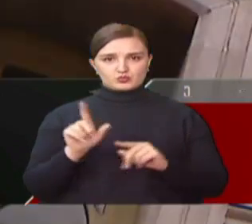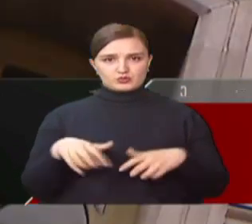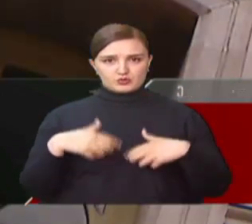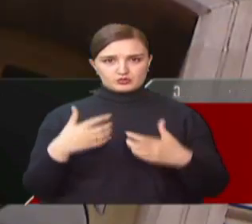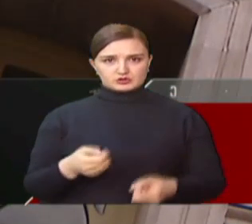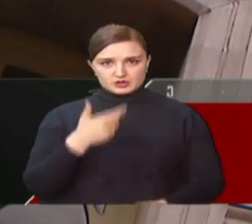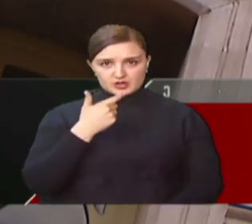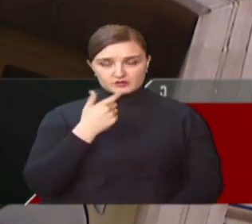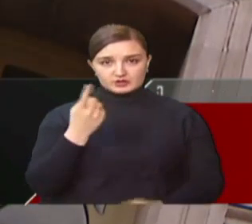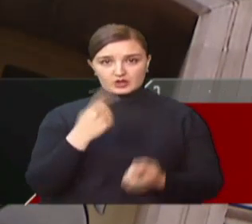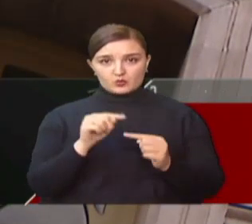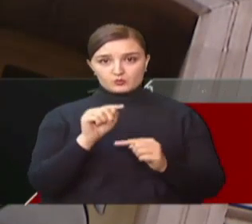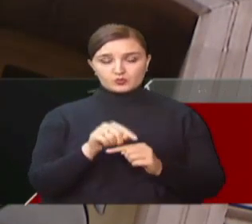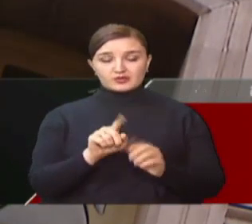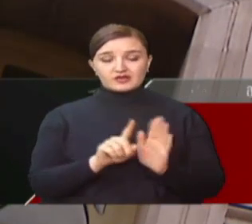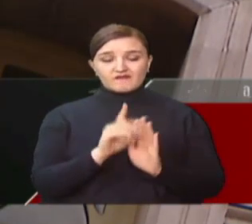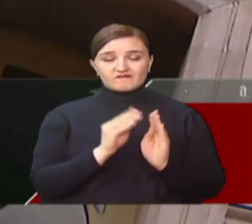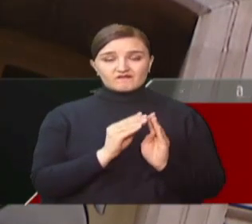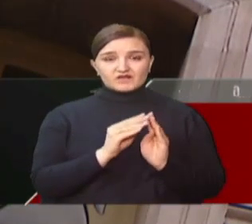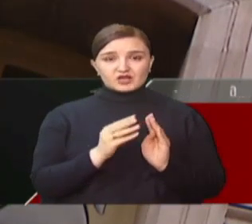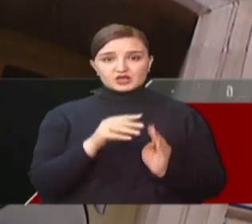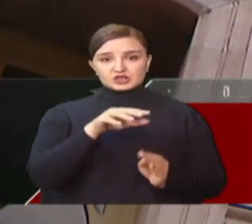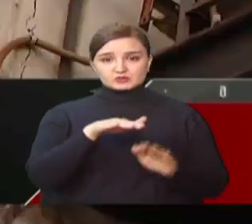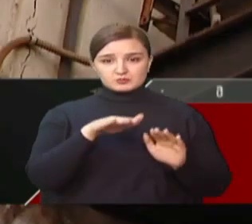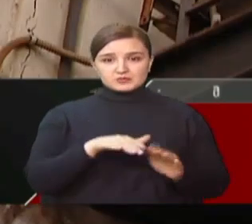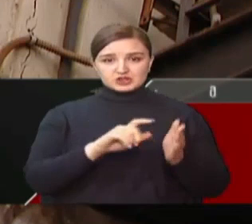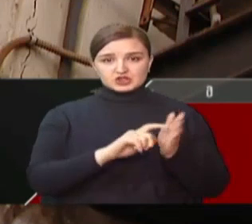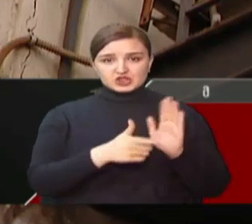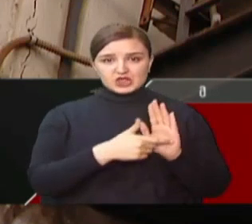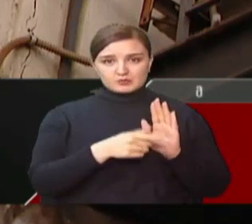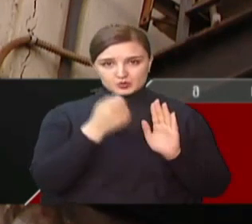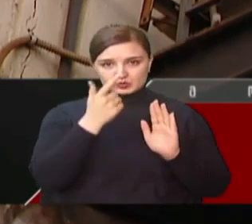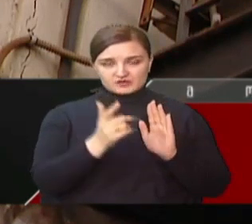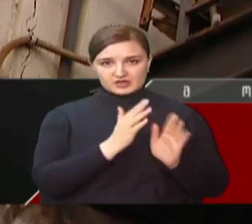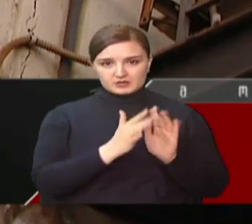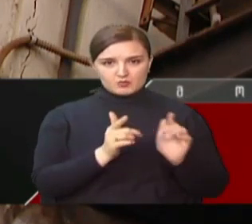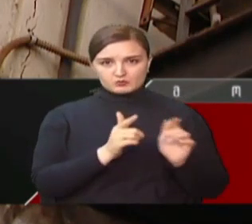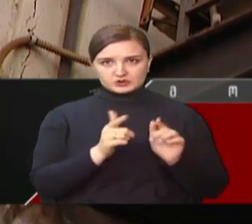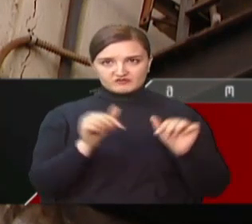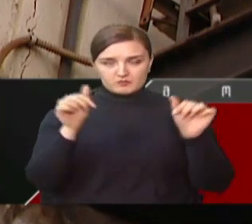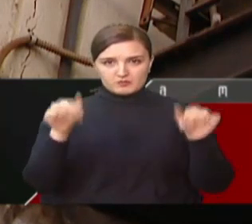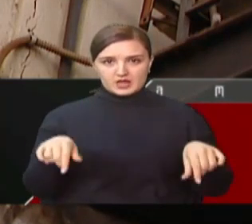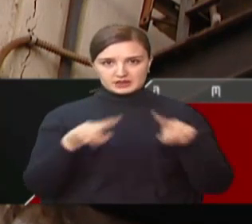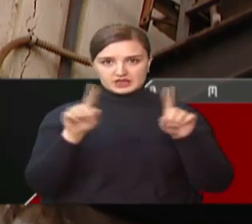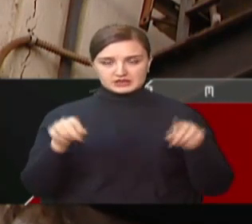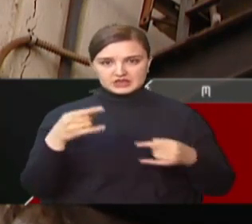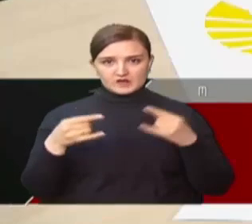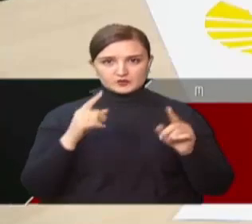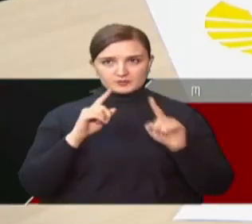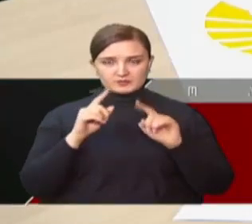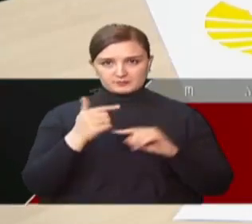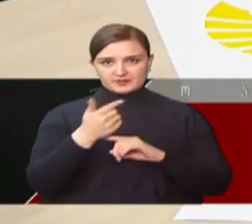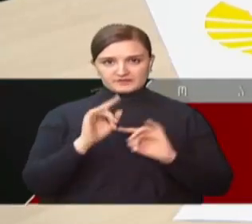სააკაშვილს. Დაუბრუნდეთ იქ, რითაც დავიწყეთ. შტაბი რუსთაველის გამზირზე. წინასწარ მომზადებული ბანერი სატელევიზიო ბრიფინგებისთვის,